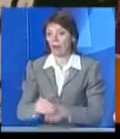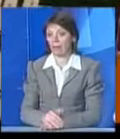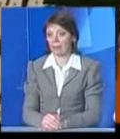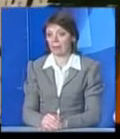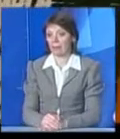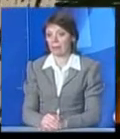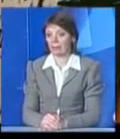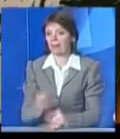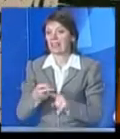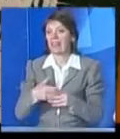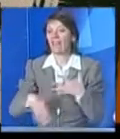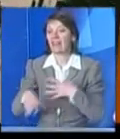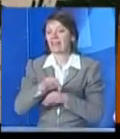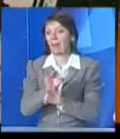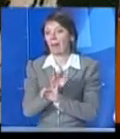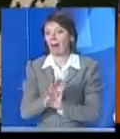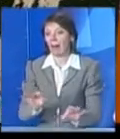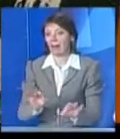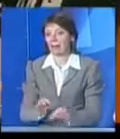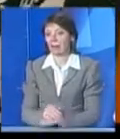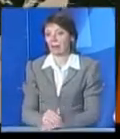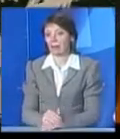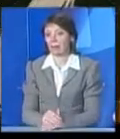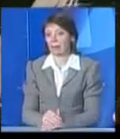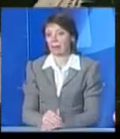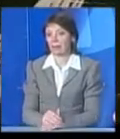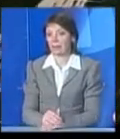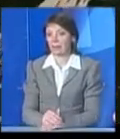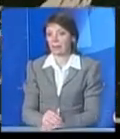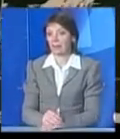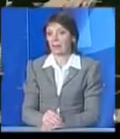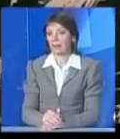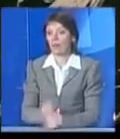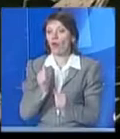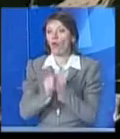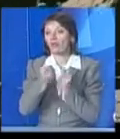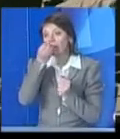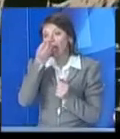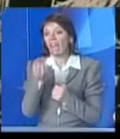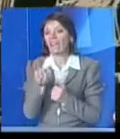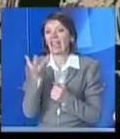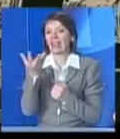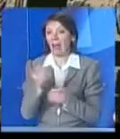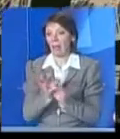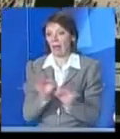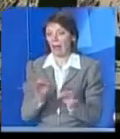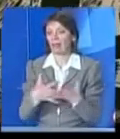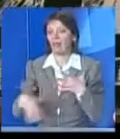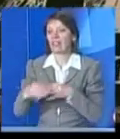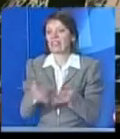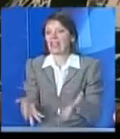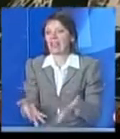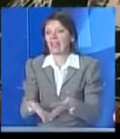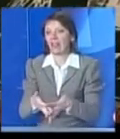цвіночків. Це таке прекрасне. Білі ромашки, які прекрасні. Ну, кожна квітка, вона прекрасна. І все це з'єднується